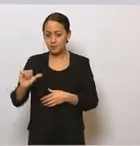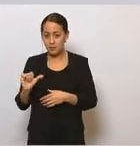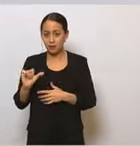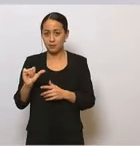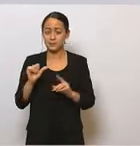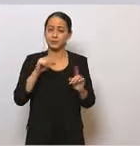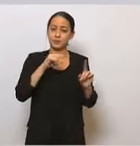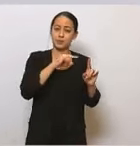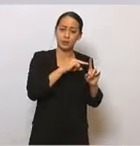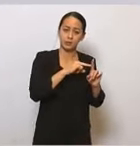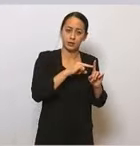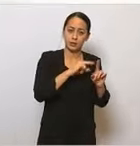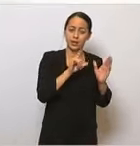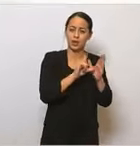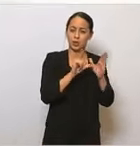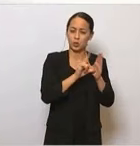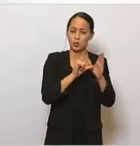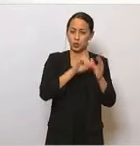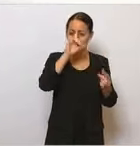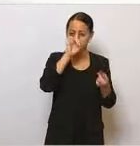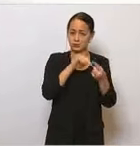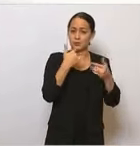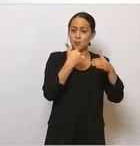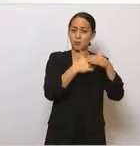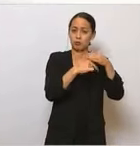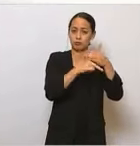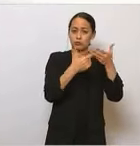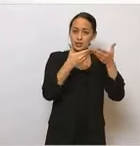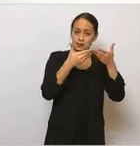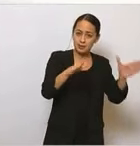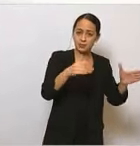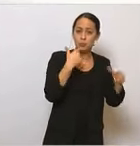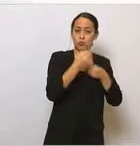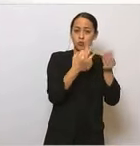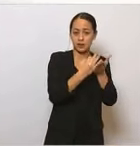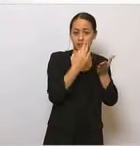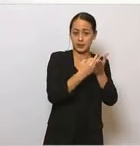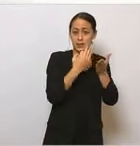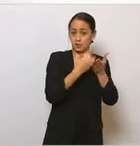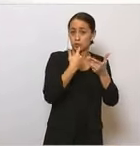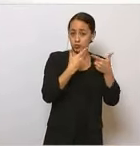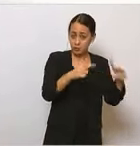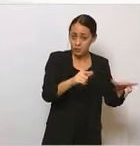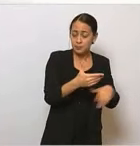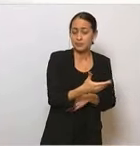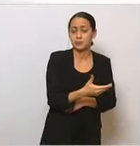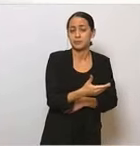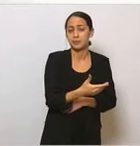sur les open app, donc qui a été